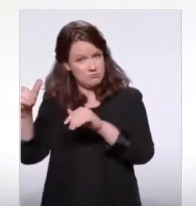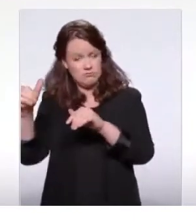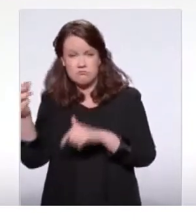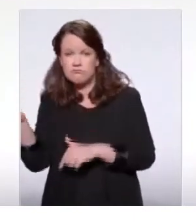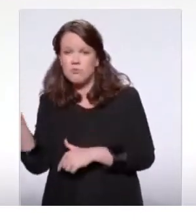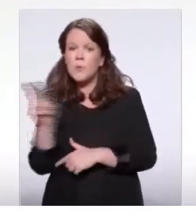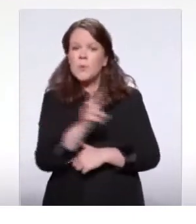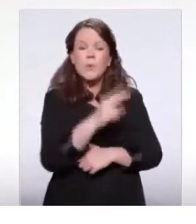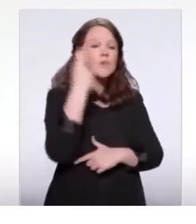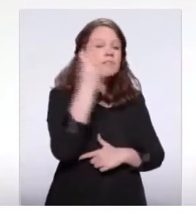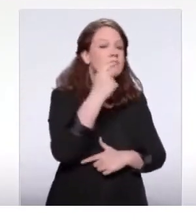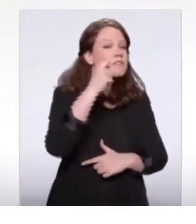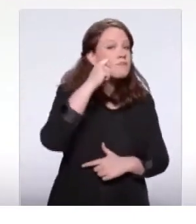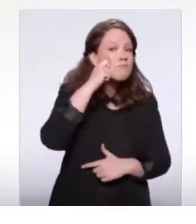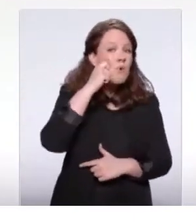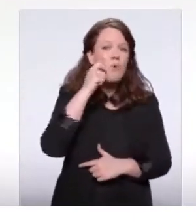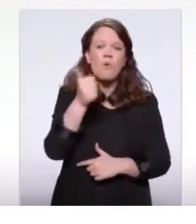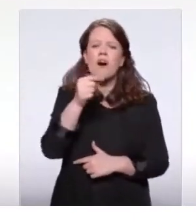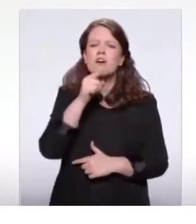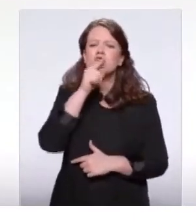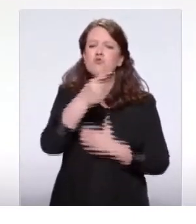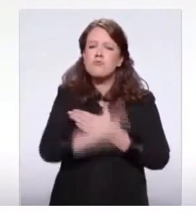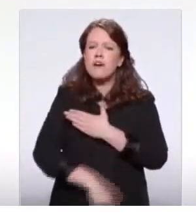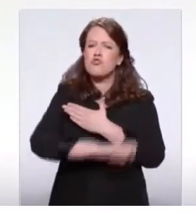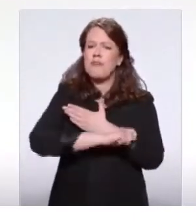l'université pour une journée de cours par semaine.